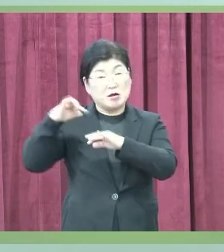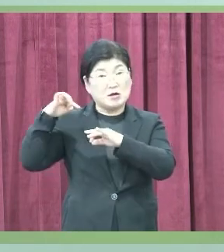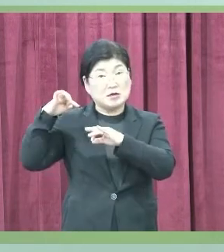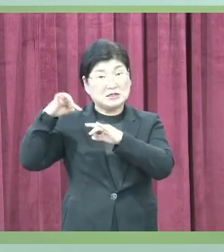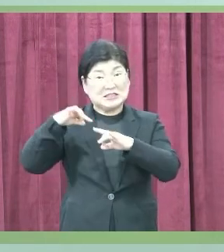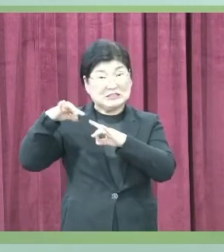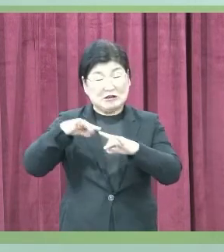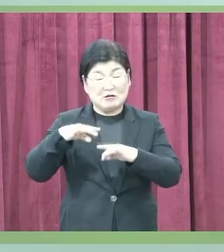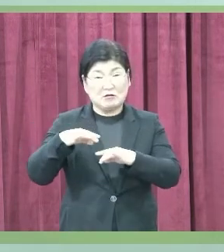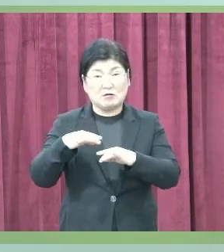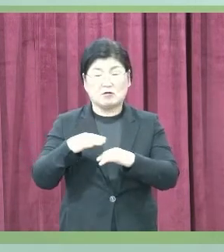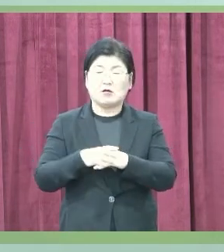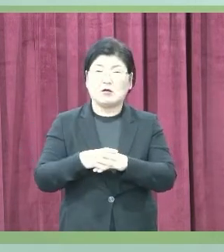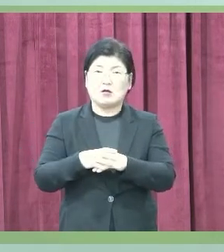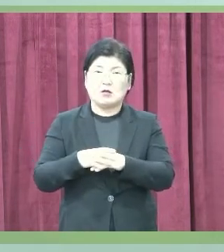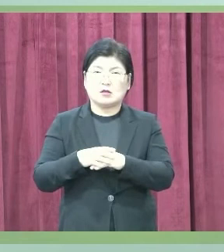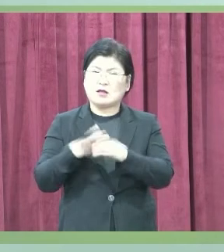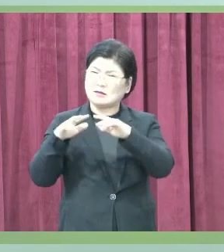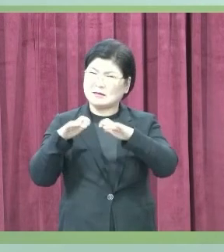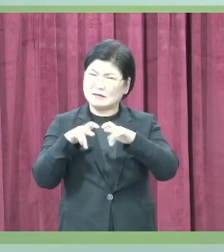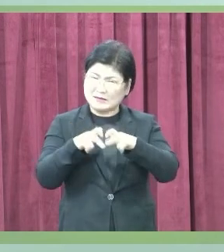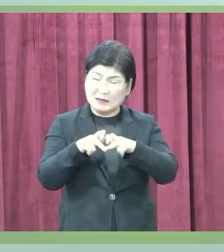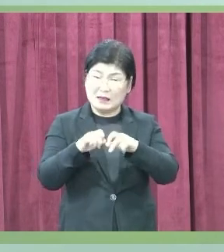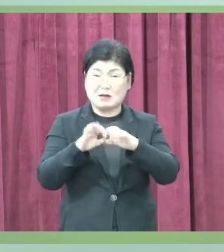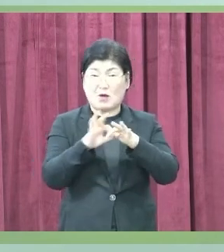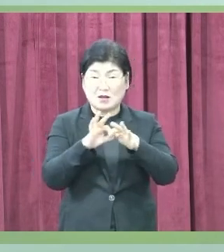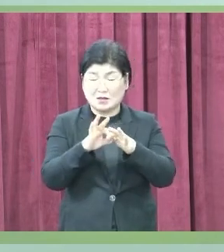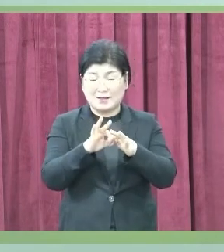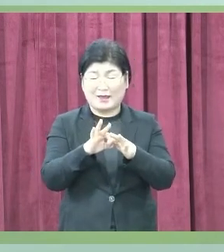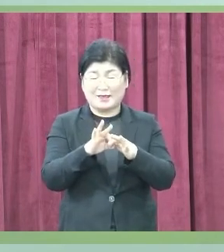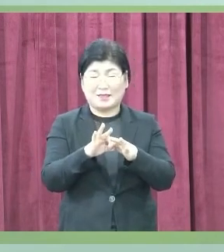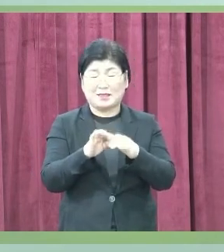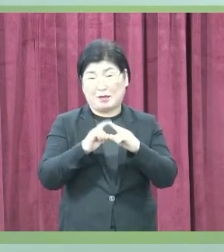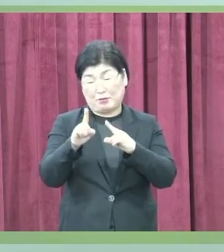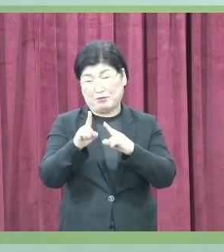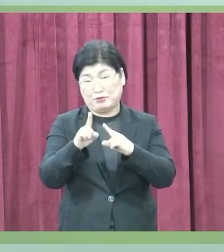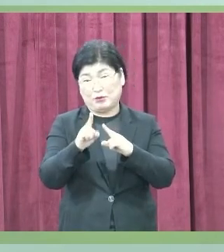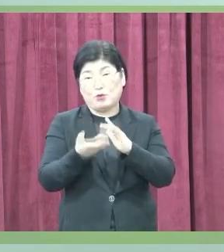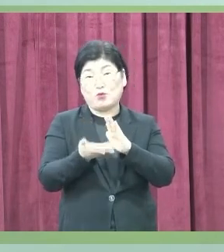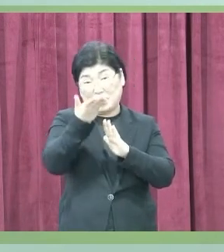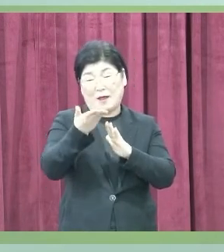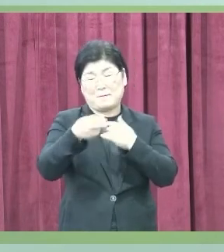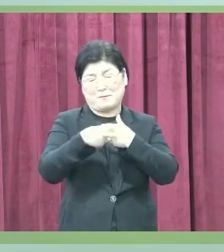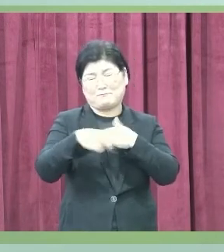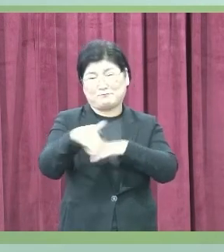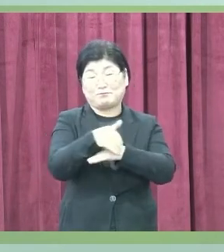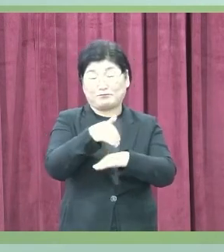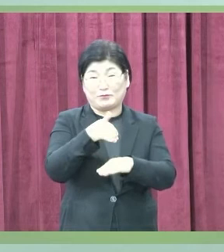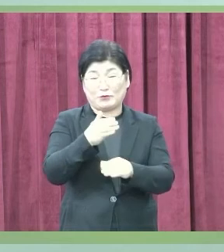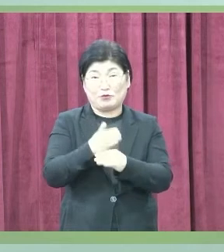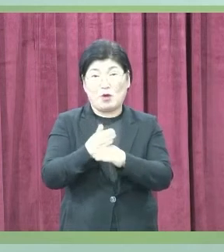신경과 순서로 나타나서 이제 역시 장애와 관련된 그 진료과가 상위에 분포를 했습니다. 그 다음에 이제 재활의학과를 좀